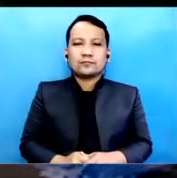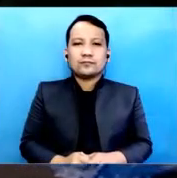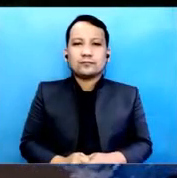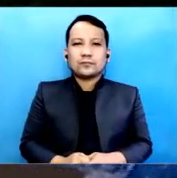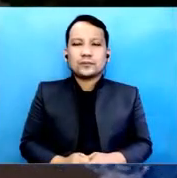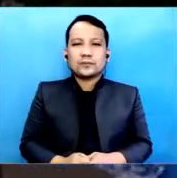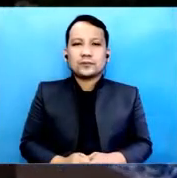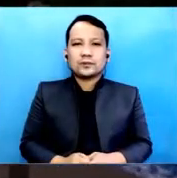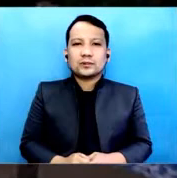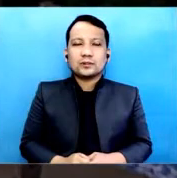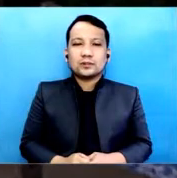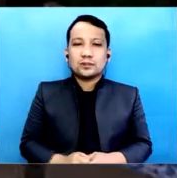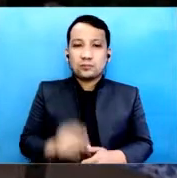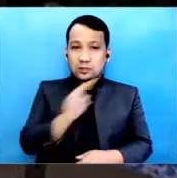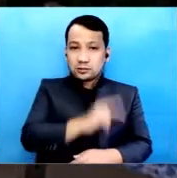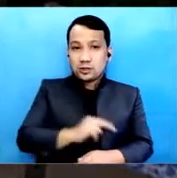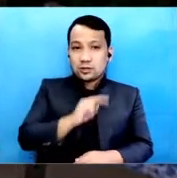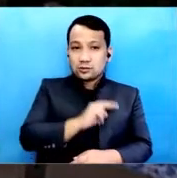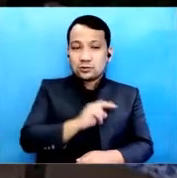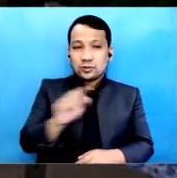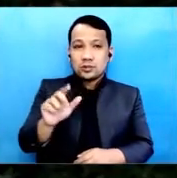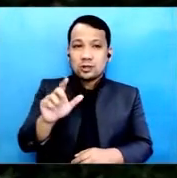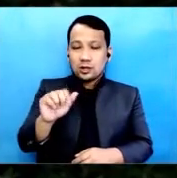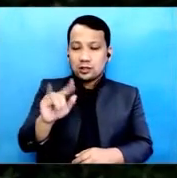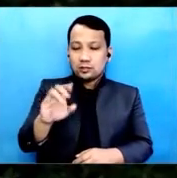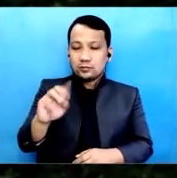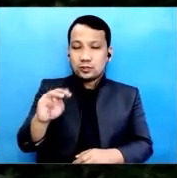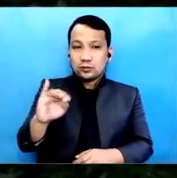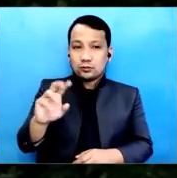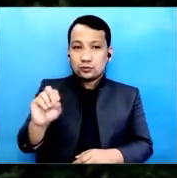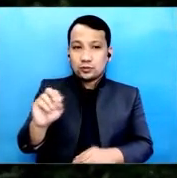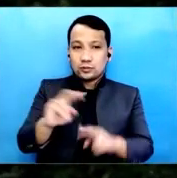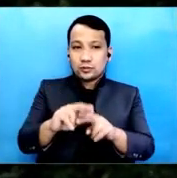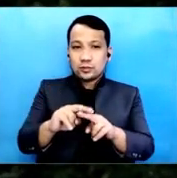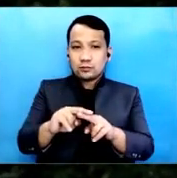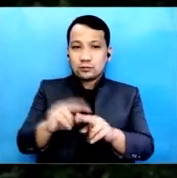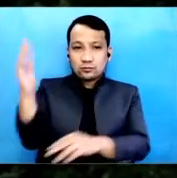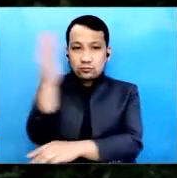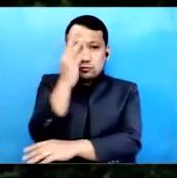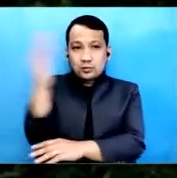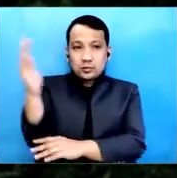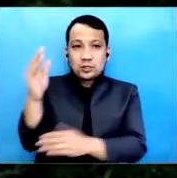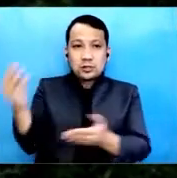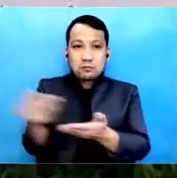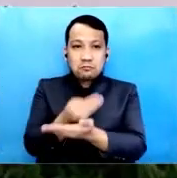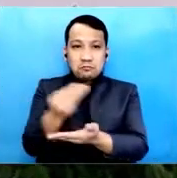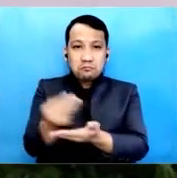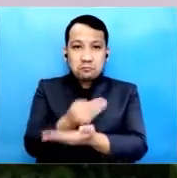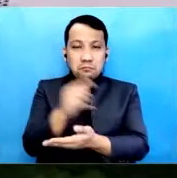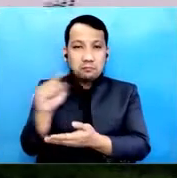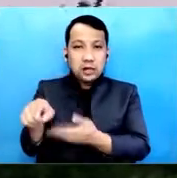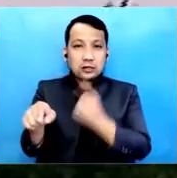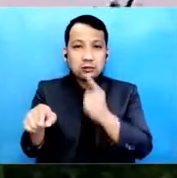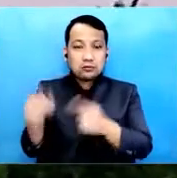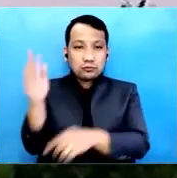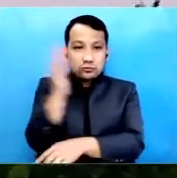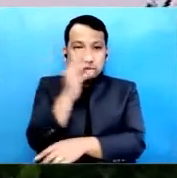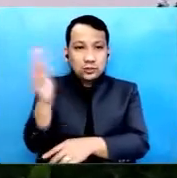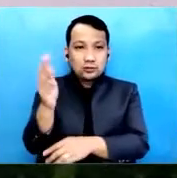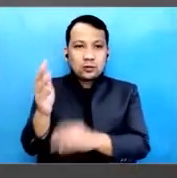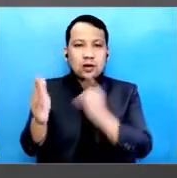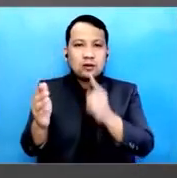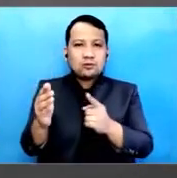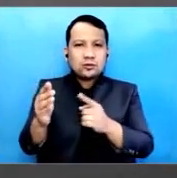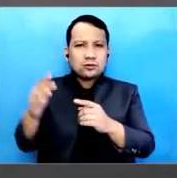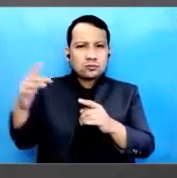Isa sa mga natural na yaman ng Alamino City sa Pangasinan ang malagubat na mangrove reserve na ito. Maliban sa pagiging bird